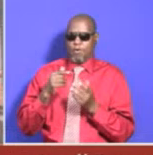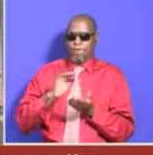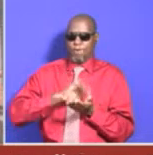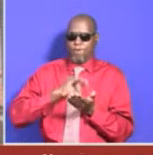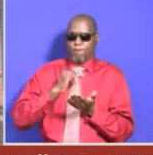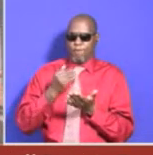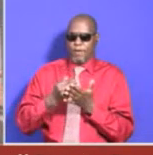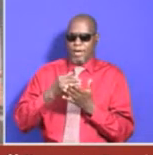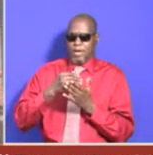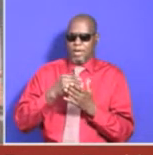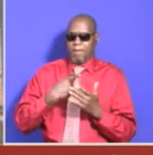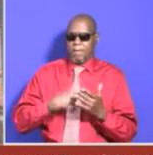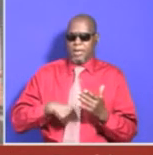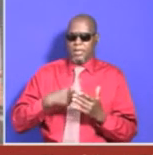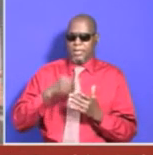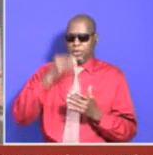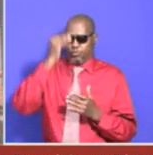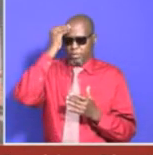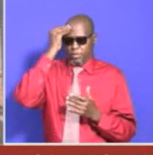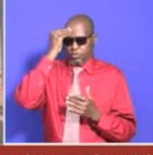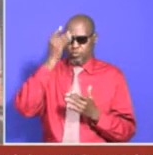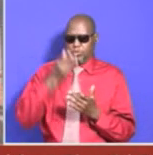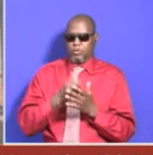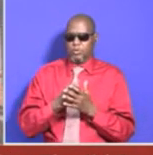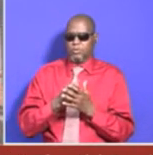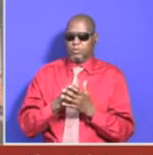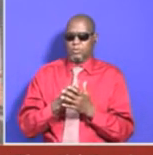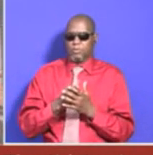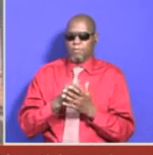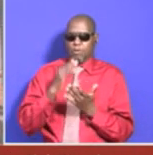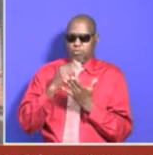the Malindi Education Development Program,